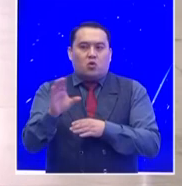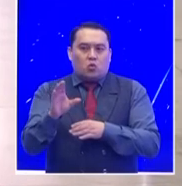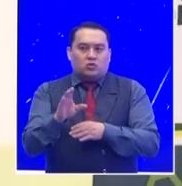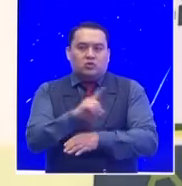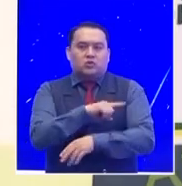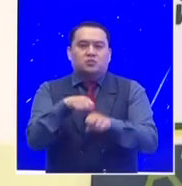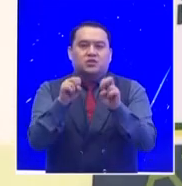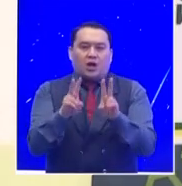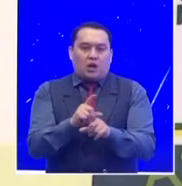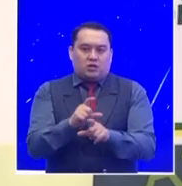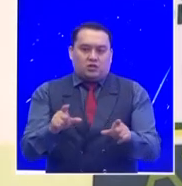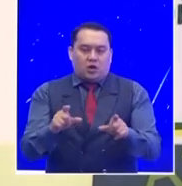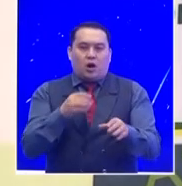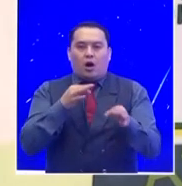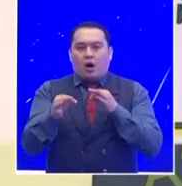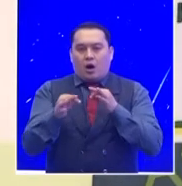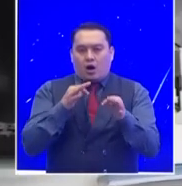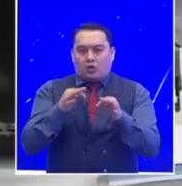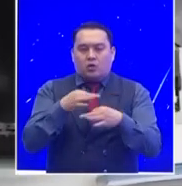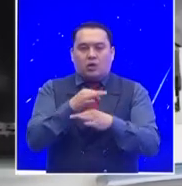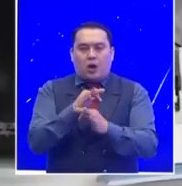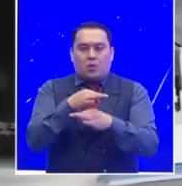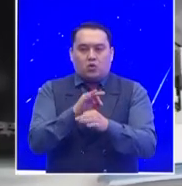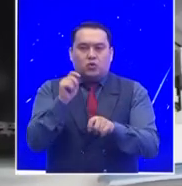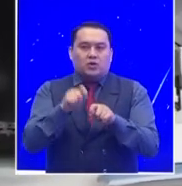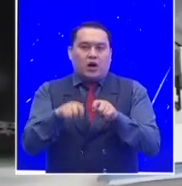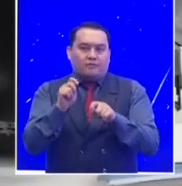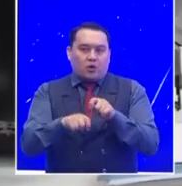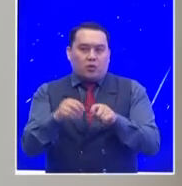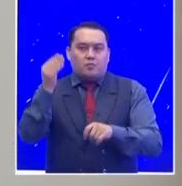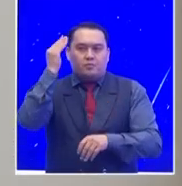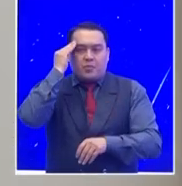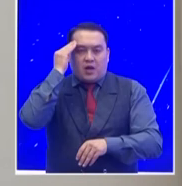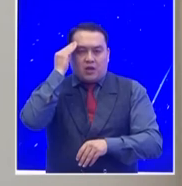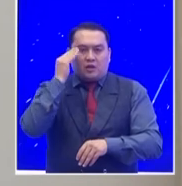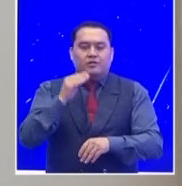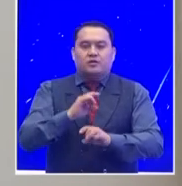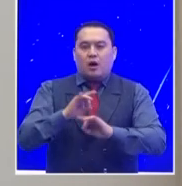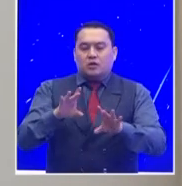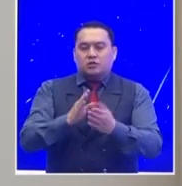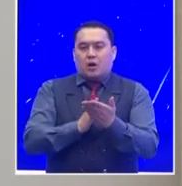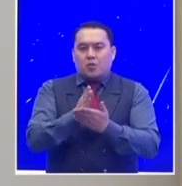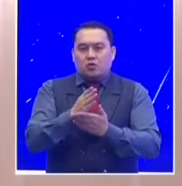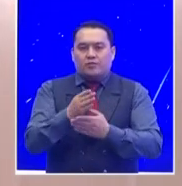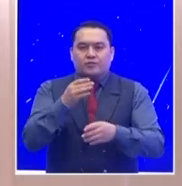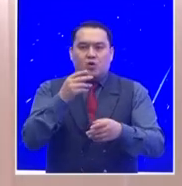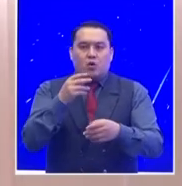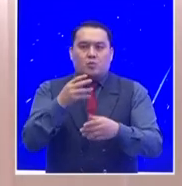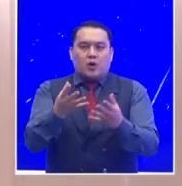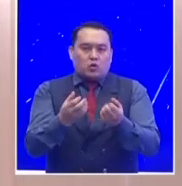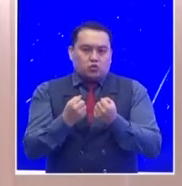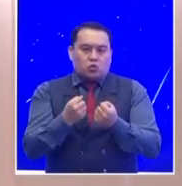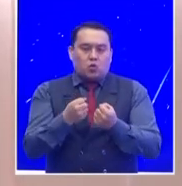узкопрофильному специалисту, либо консультативной или лабораторной диагностикам. Таким методом Аймендос Орумбасаров направился к офтальмологу и